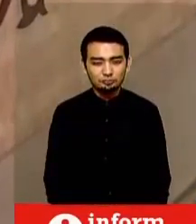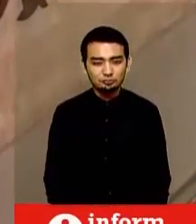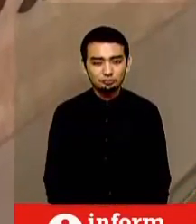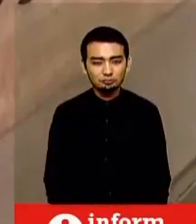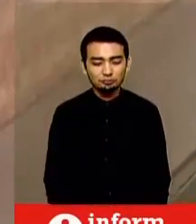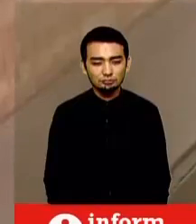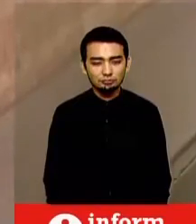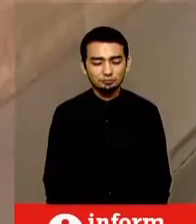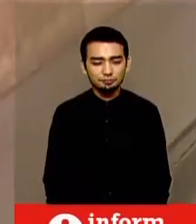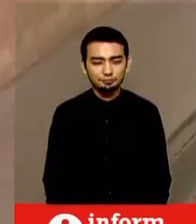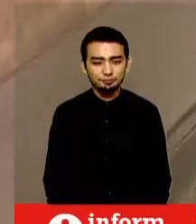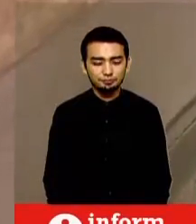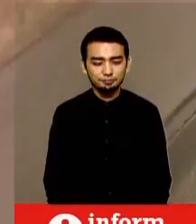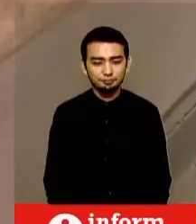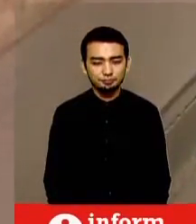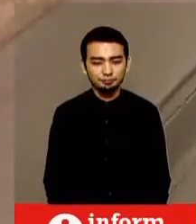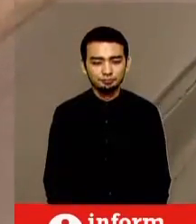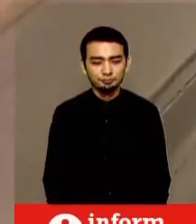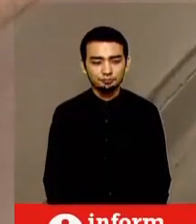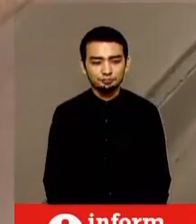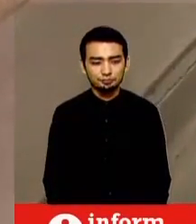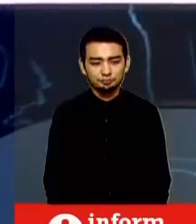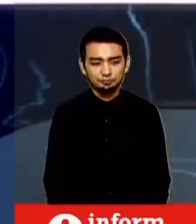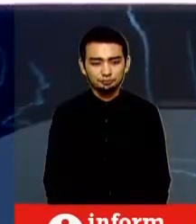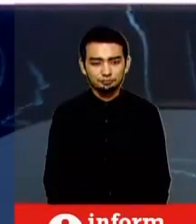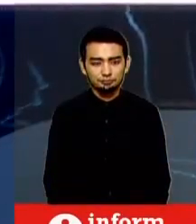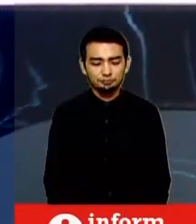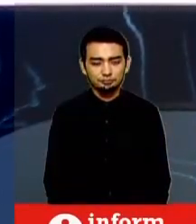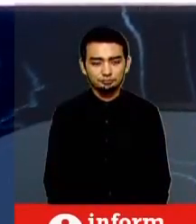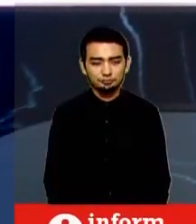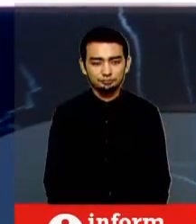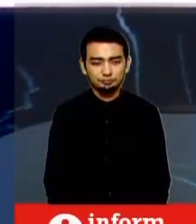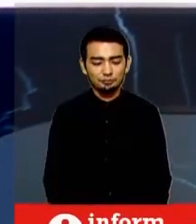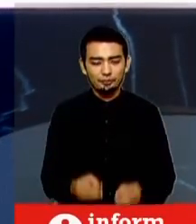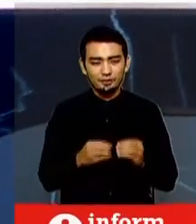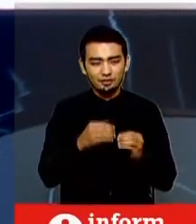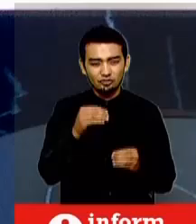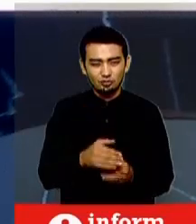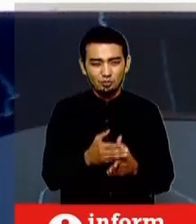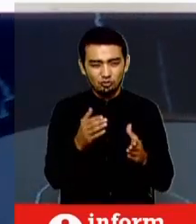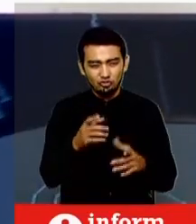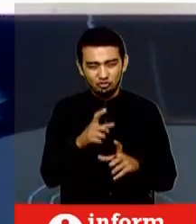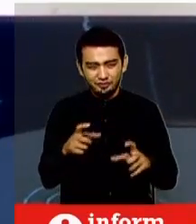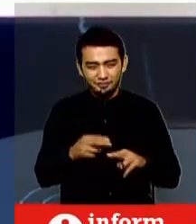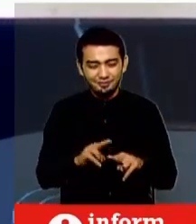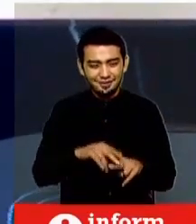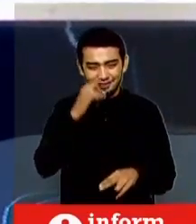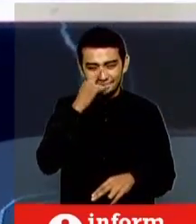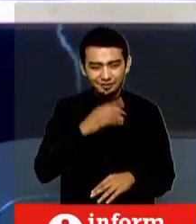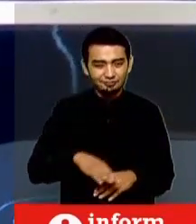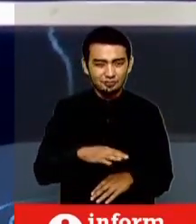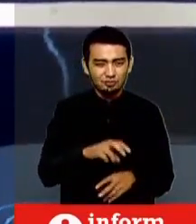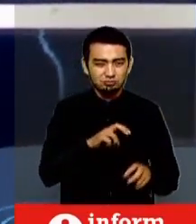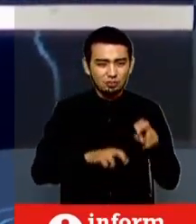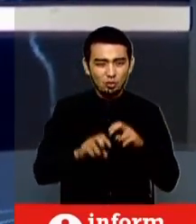Анастасия Новикова, Добран Абдиев, Абзал Туровеков, Информбюро. Более 10 тысяч человек по Казахстану находятся в